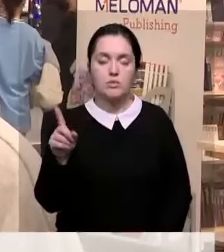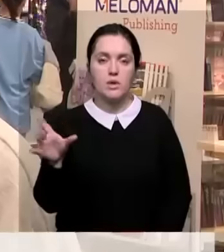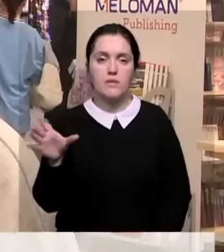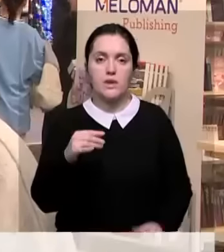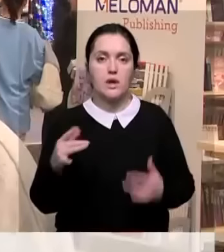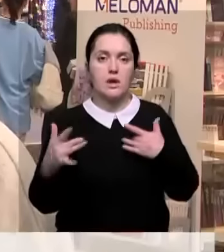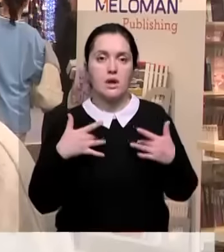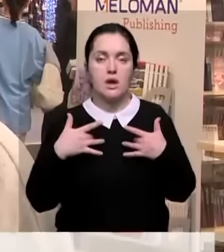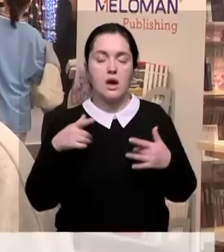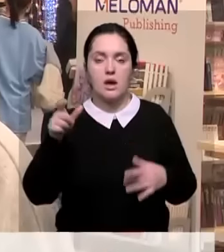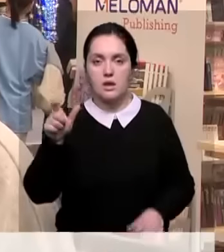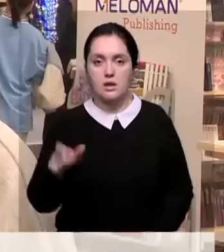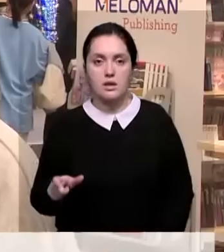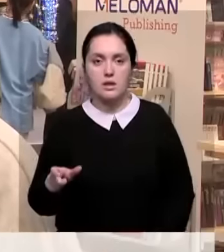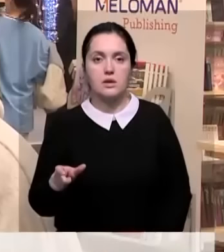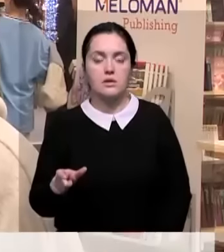артистов,